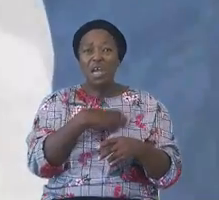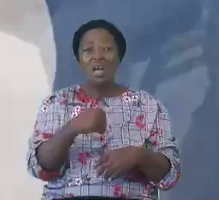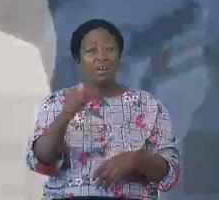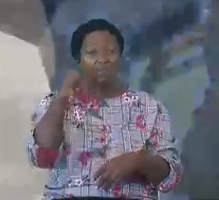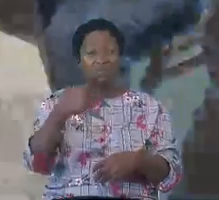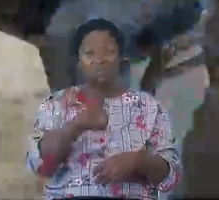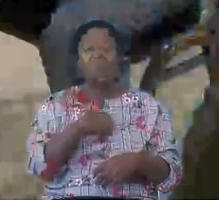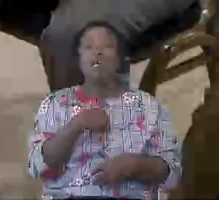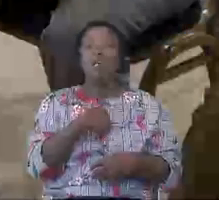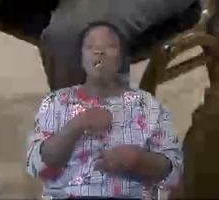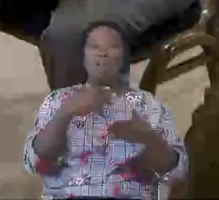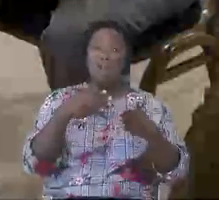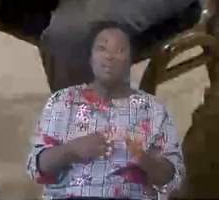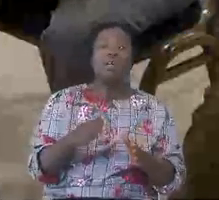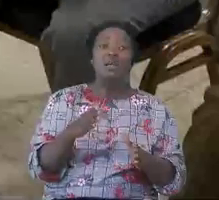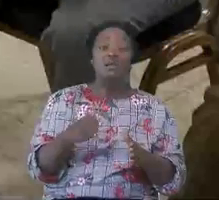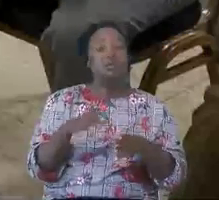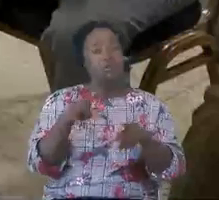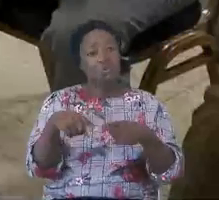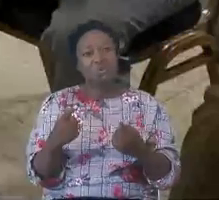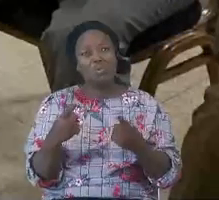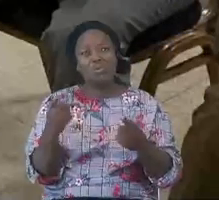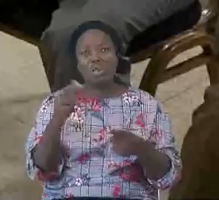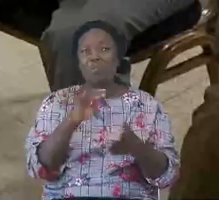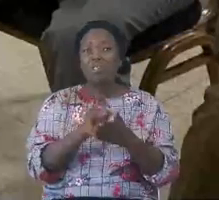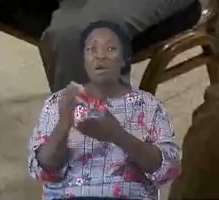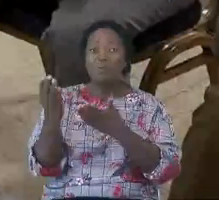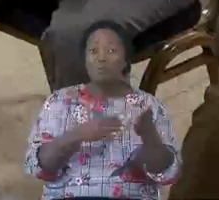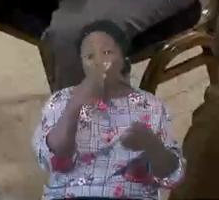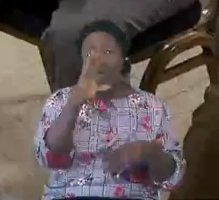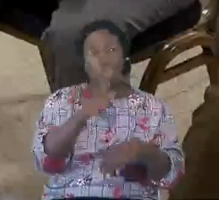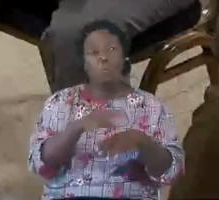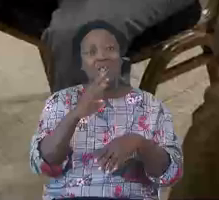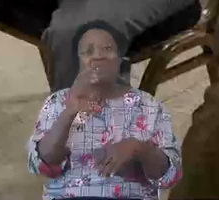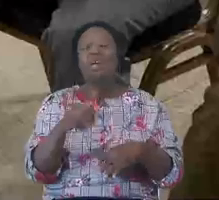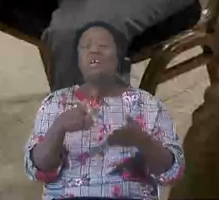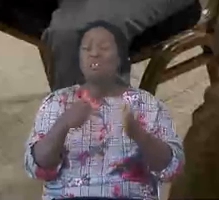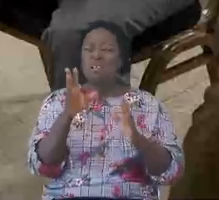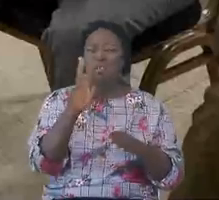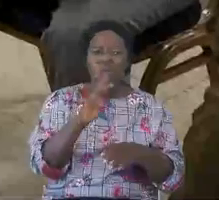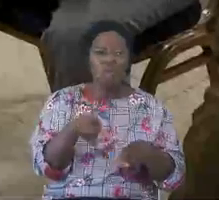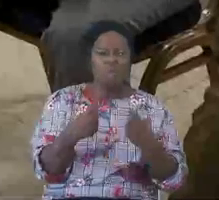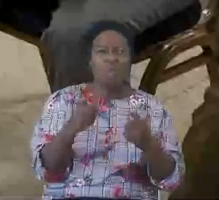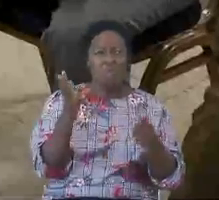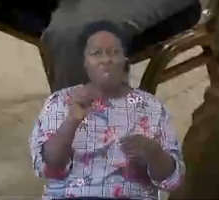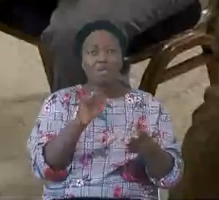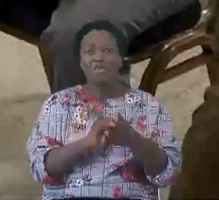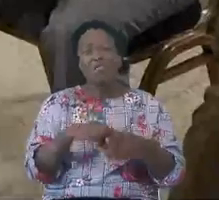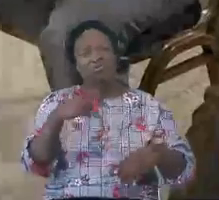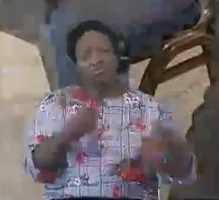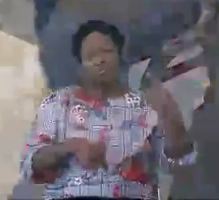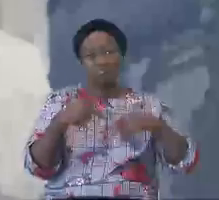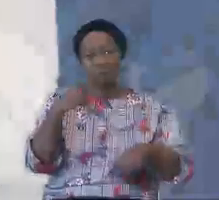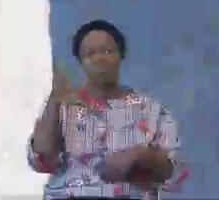ces Israélites. Leur qui? Tous ceux qui l'ont rejeté. Leur qui? Ceux qui se